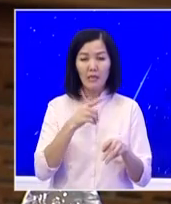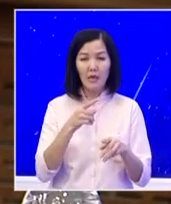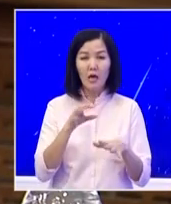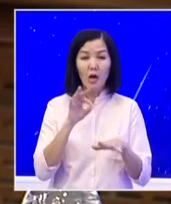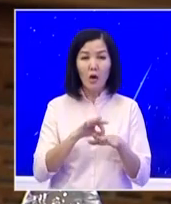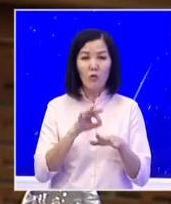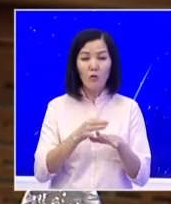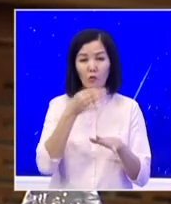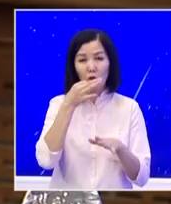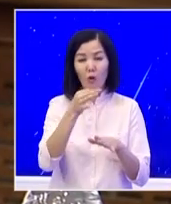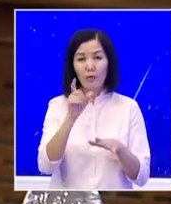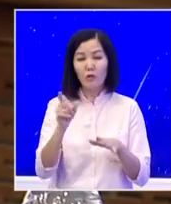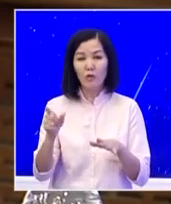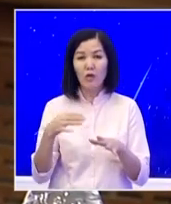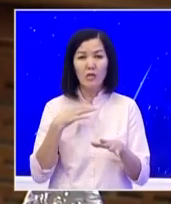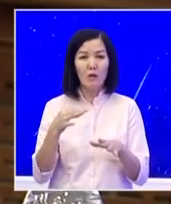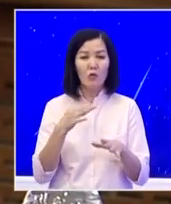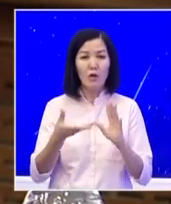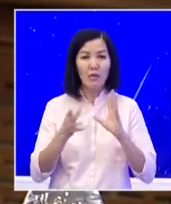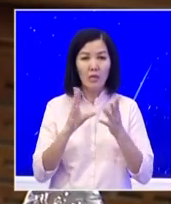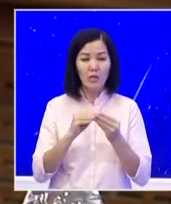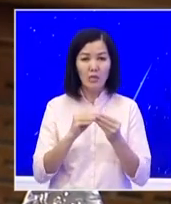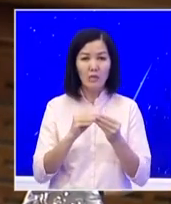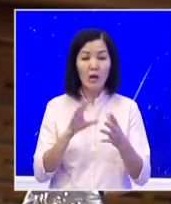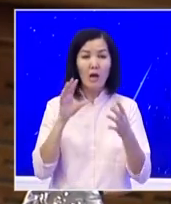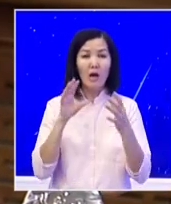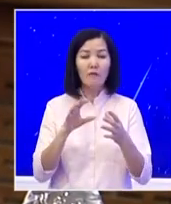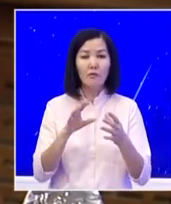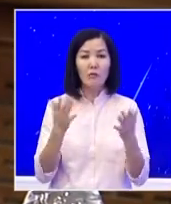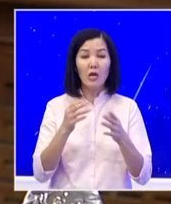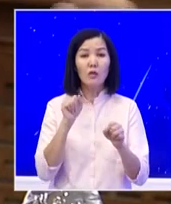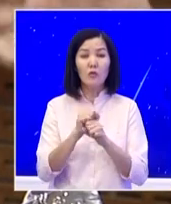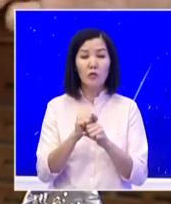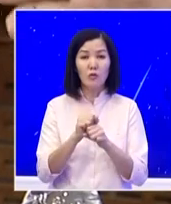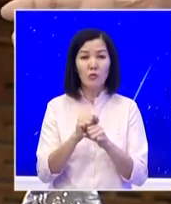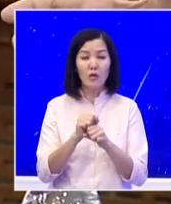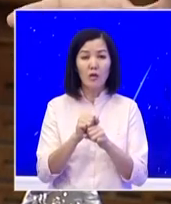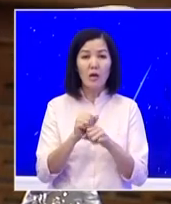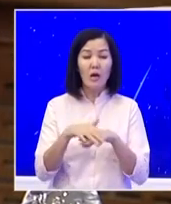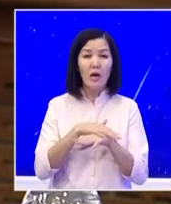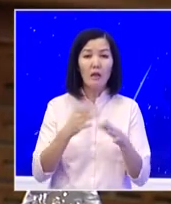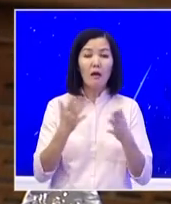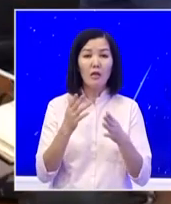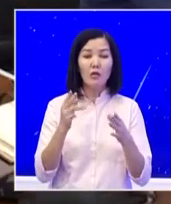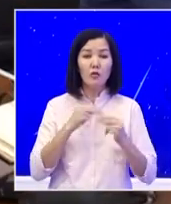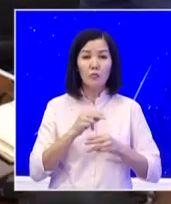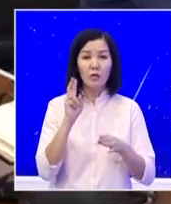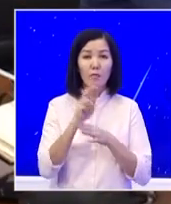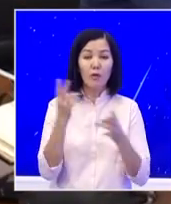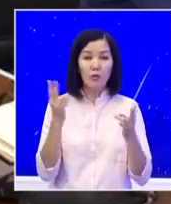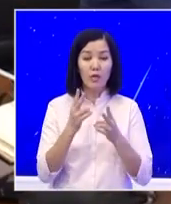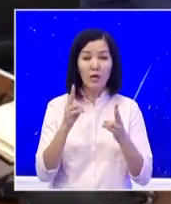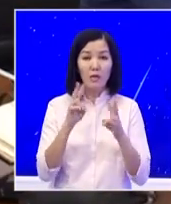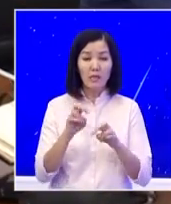өршуі жауапты тұлғалардың немқұрайлығының нәтижесі. Автобустарды қалай тоқтатасыңдар? Халық жұмысқа қалай барады? Автобустарды